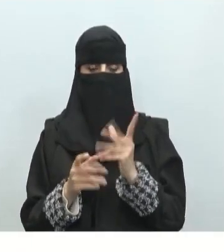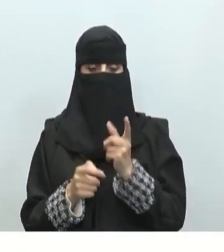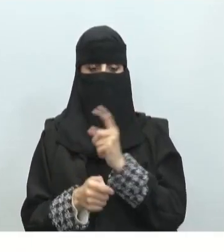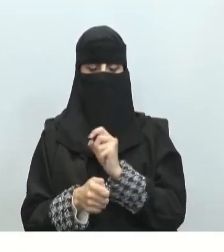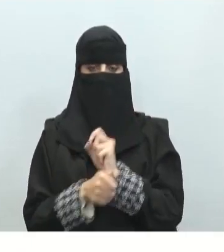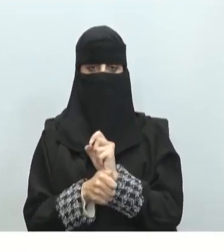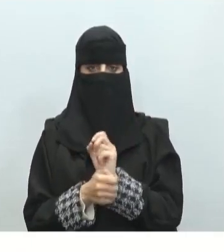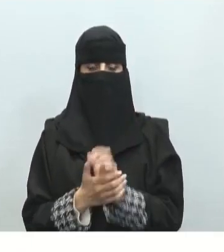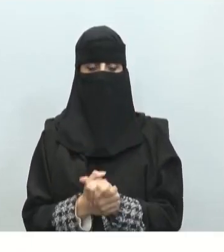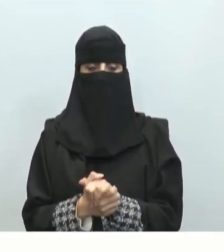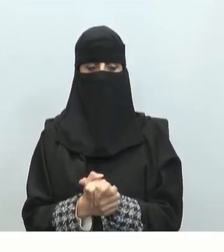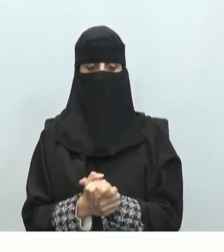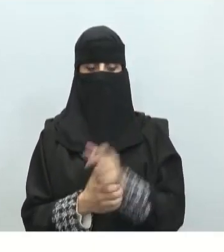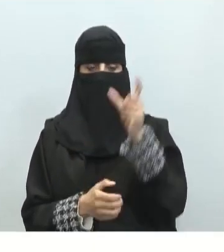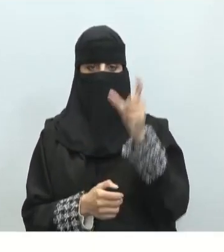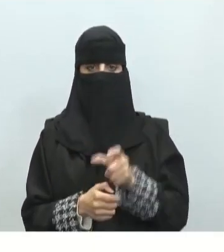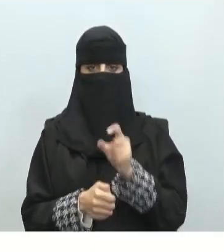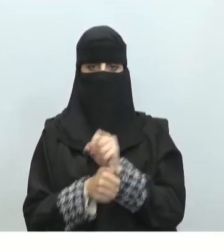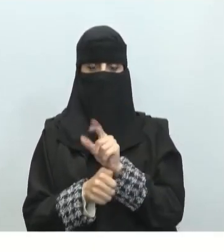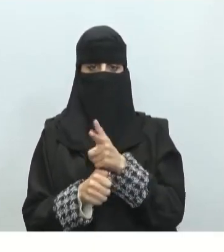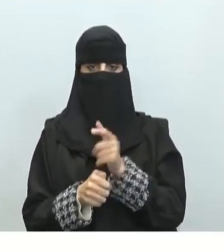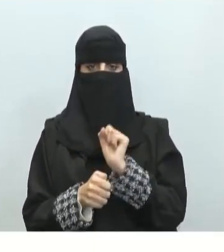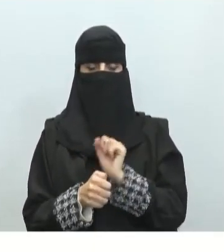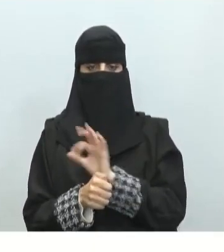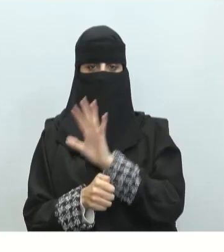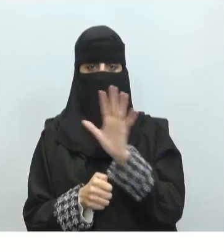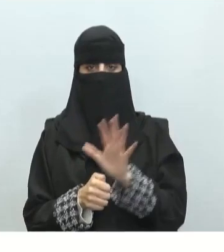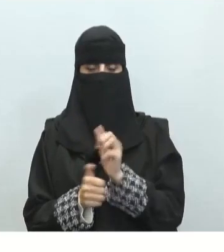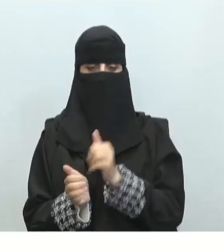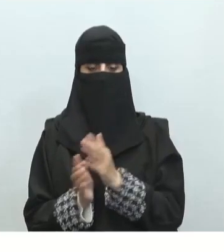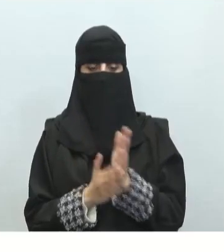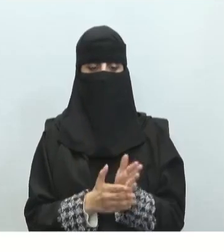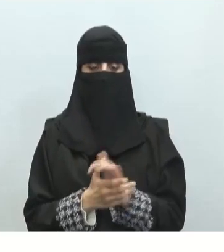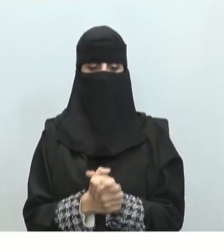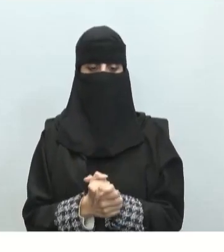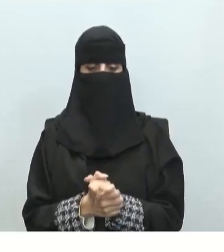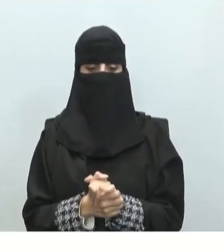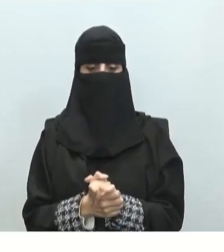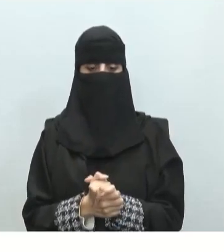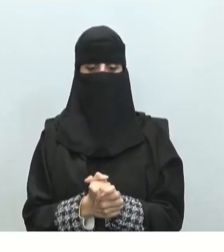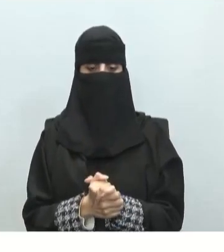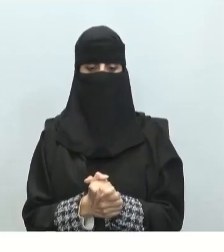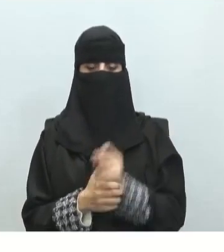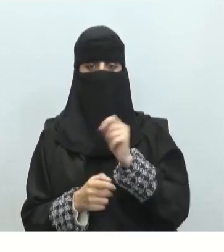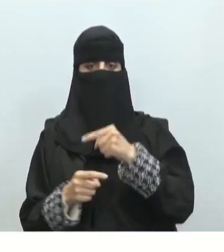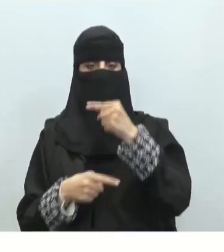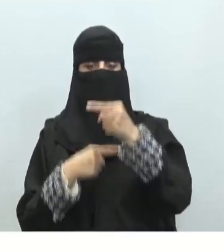فعل والفاعل مظاهر وفي كل البيوت